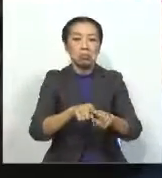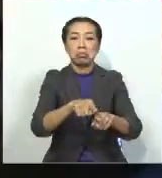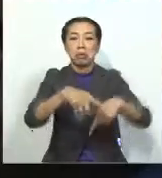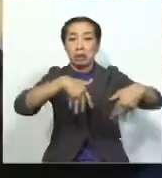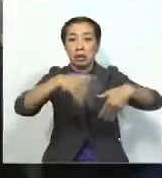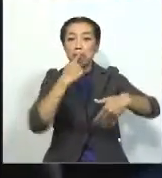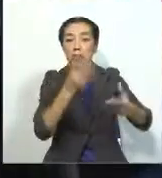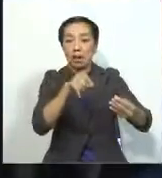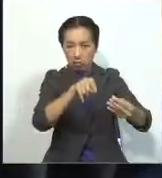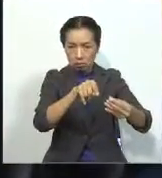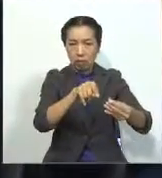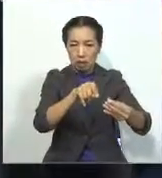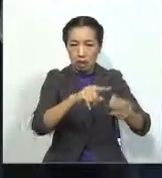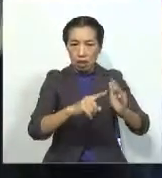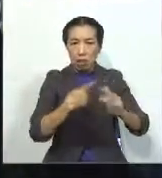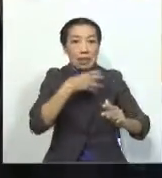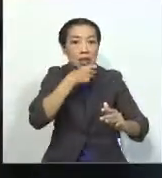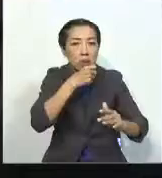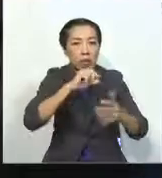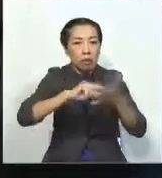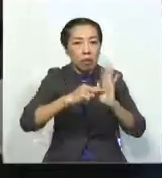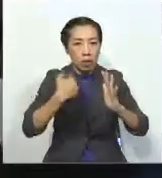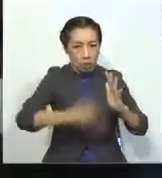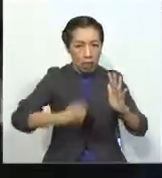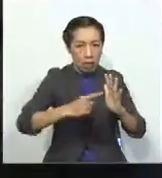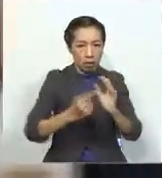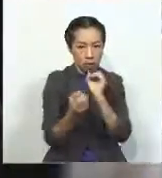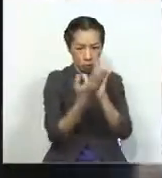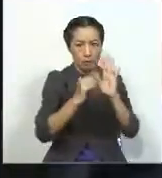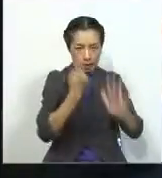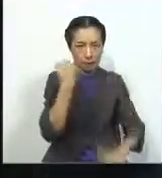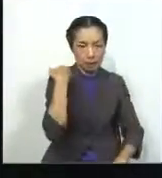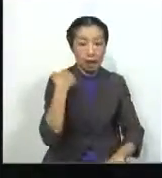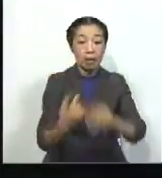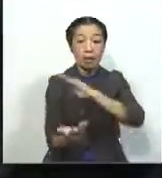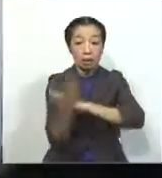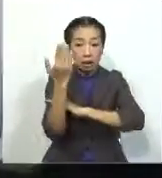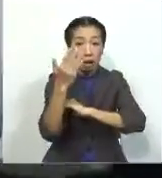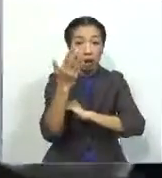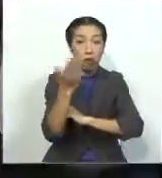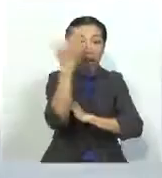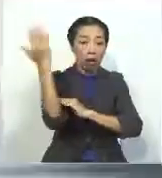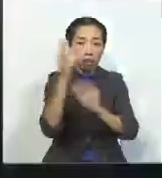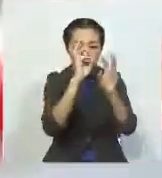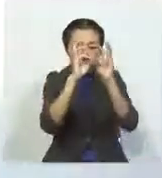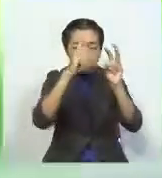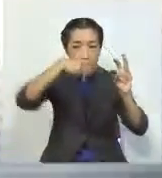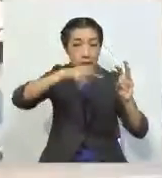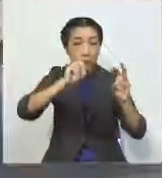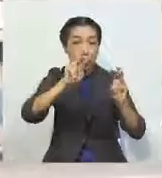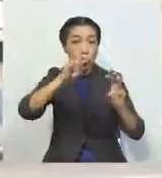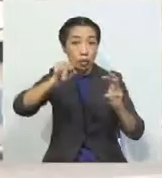นึ่งในพื้นที่ที่อยู่ในเกณฑ์เริ่มมีผลกระทบต่อสุขภาพโดยในช่วงเช้าที่ผ่านมามีค่าฝุ่นละอองขนาดเล็ก